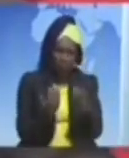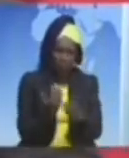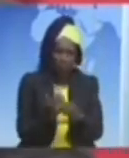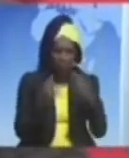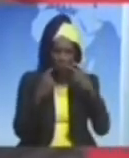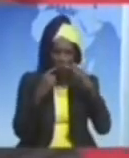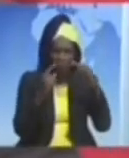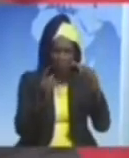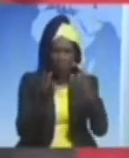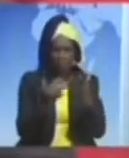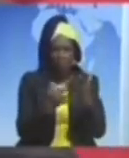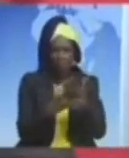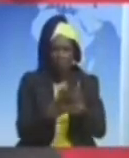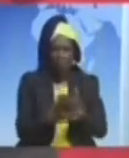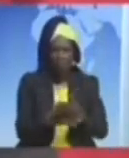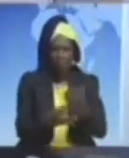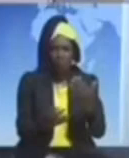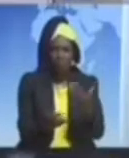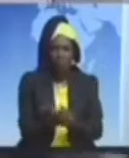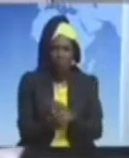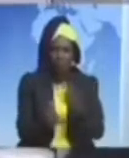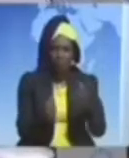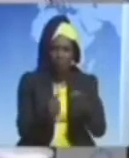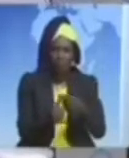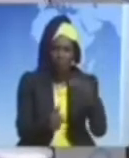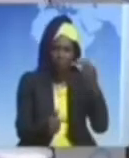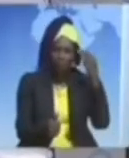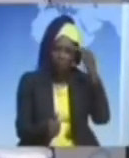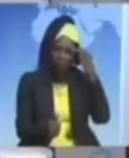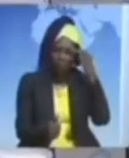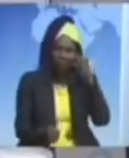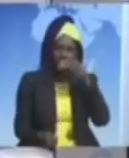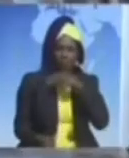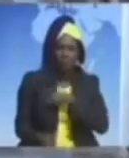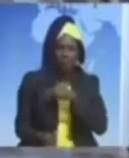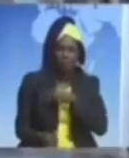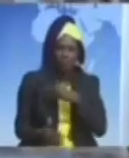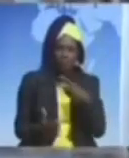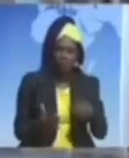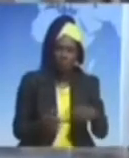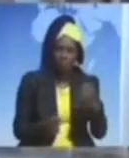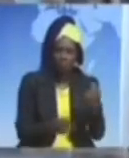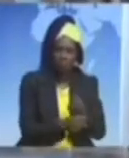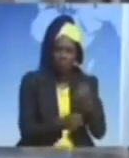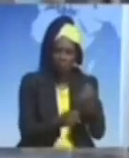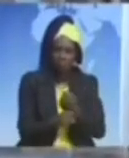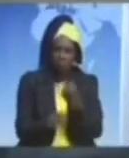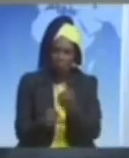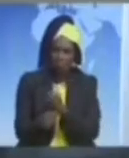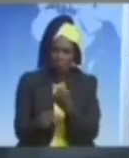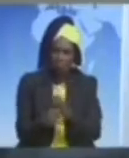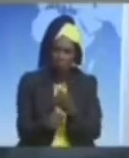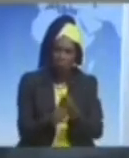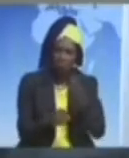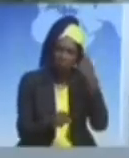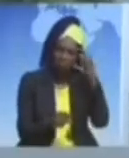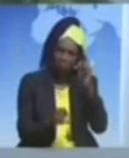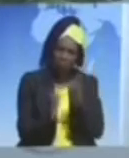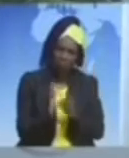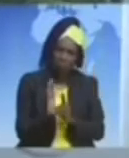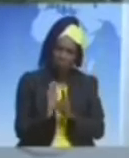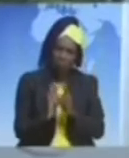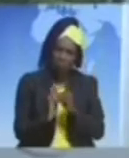Emmanuel Issoze Ngondé. Leur mission, accélérer les réformes en cours et ouvrir de nouveaux chantiers pour le développement du pays